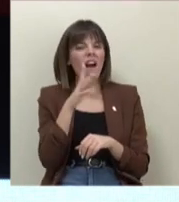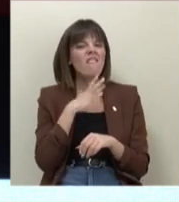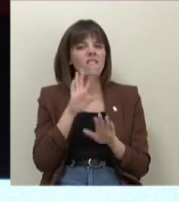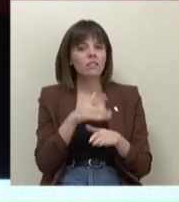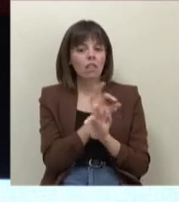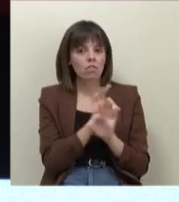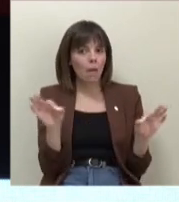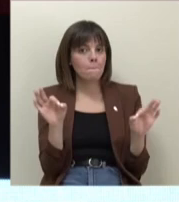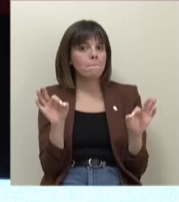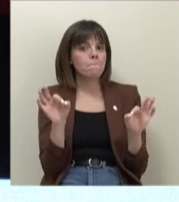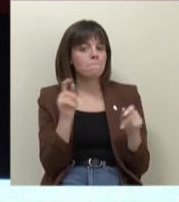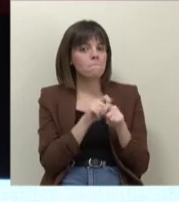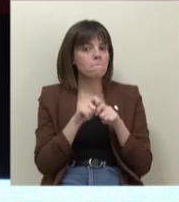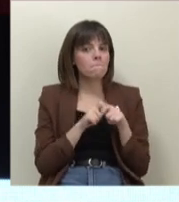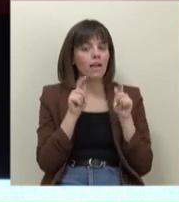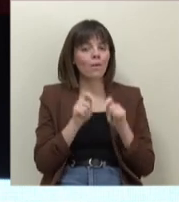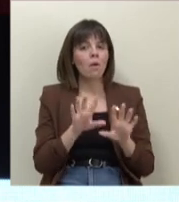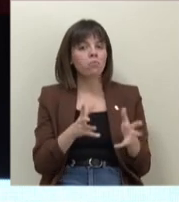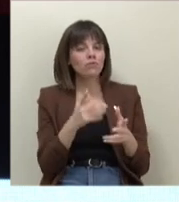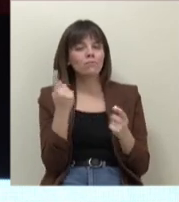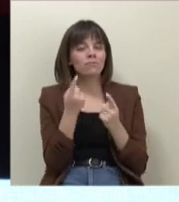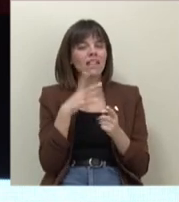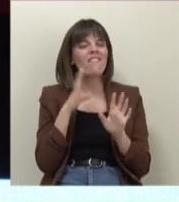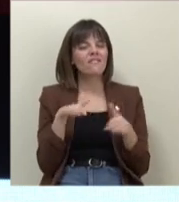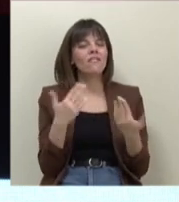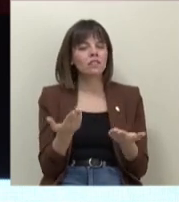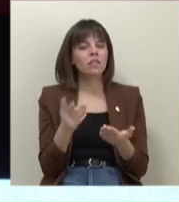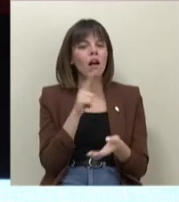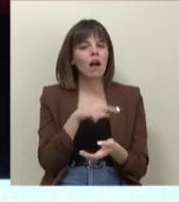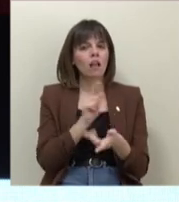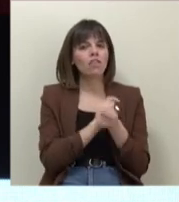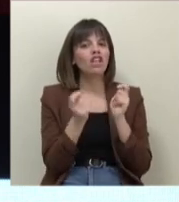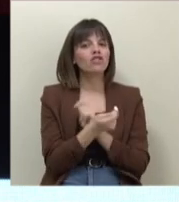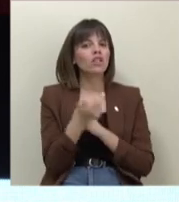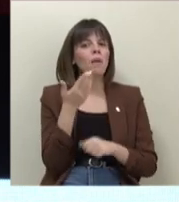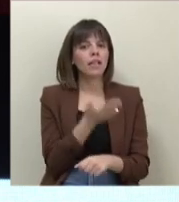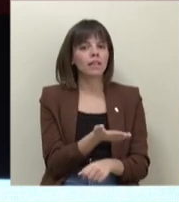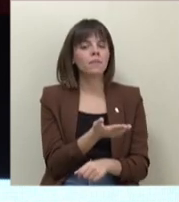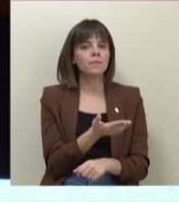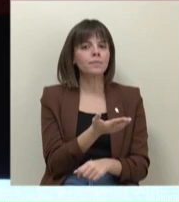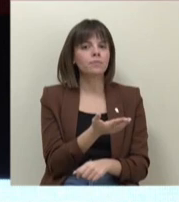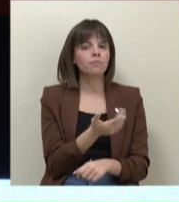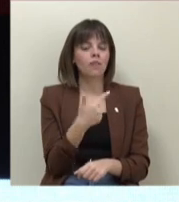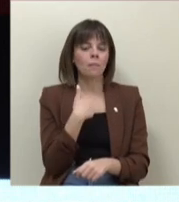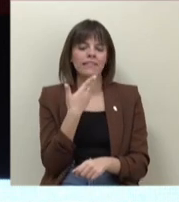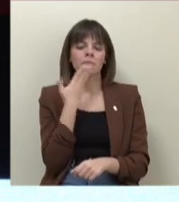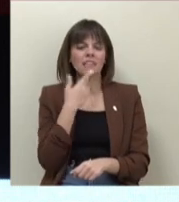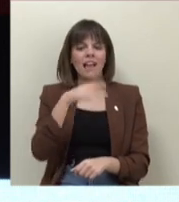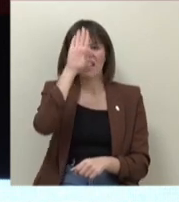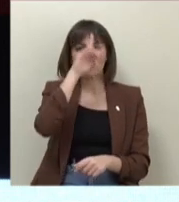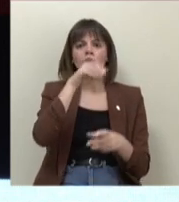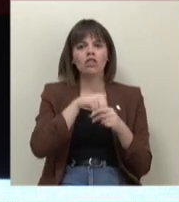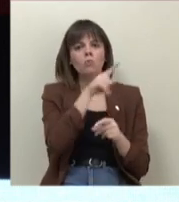varsa tamamlamak, bozuk bir tarafı, çürük bir tarafı varsa değiştirmek. Biz mesela İstanbul'da